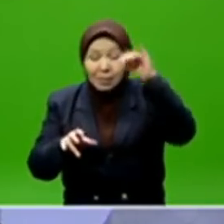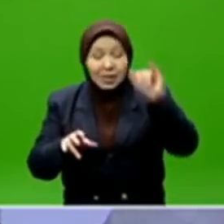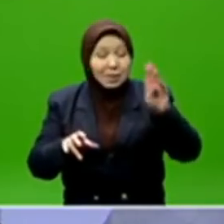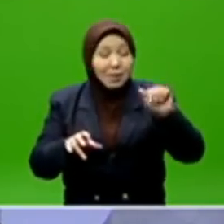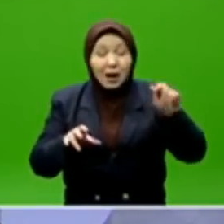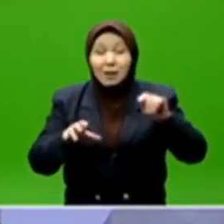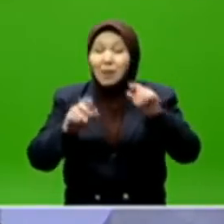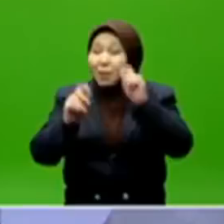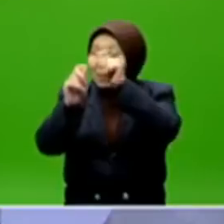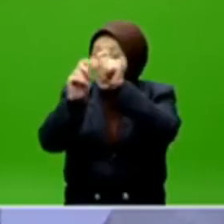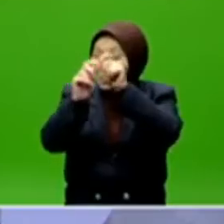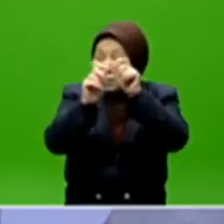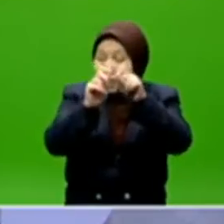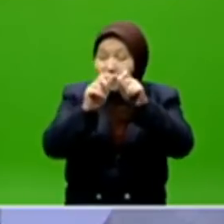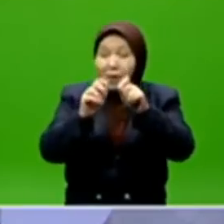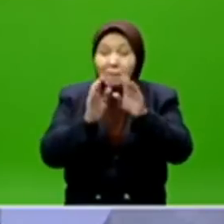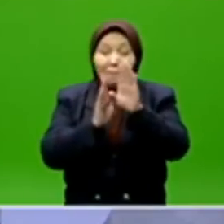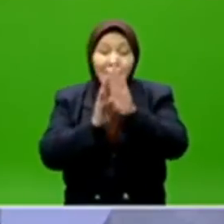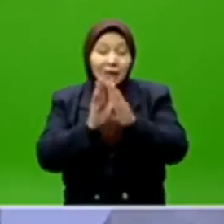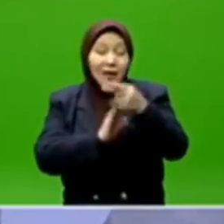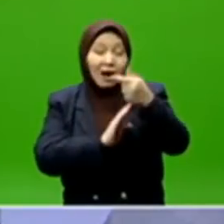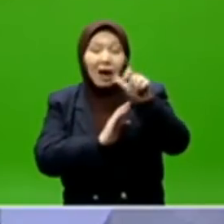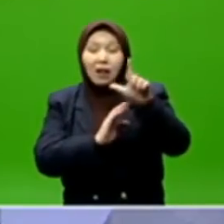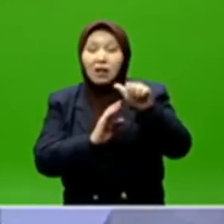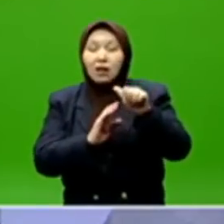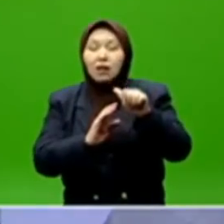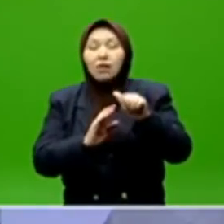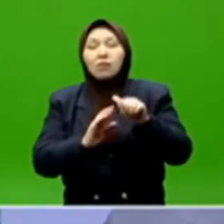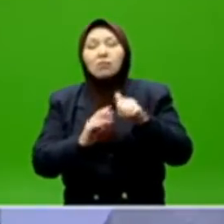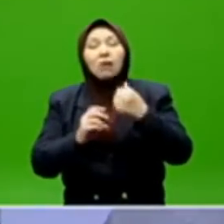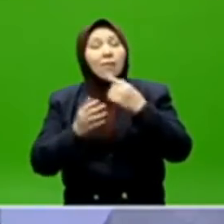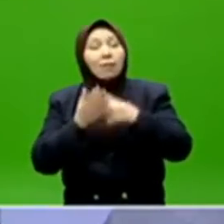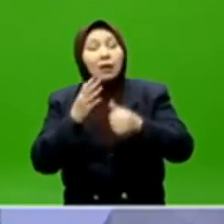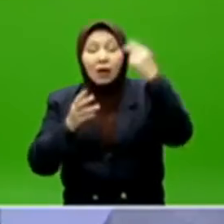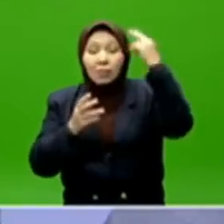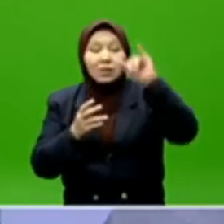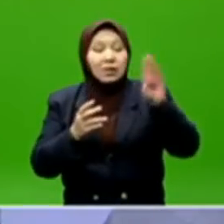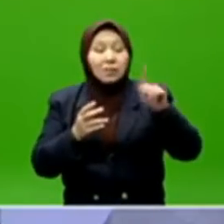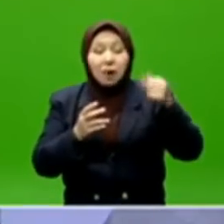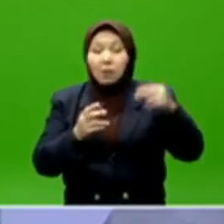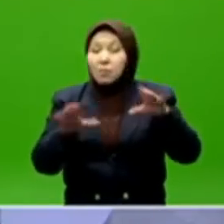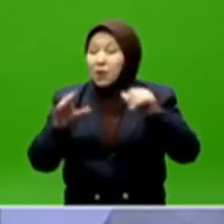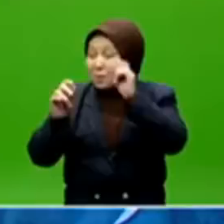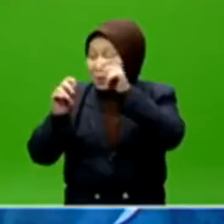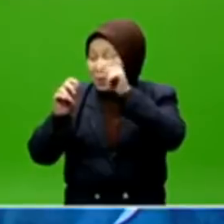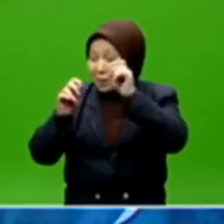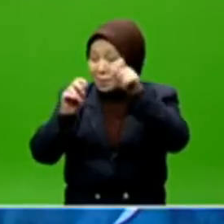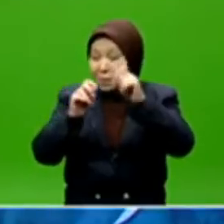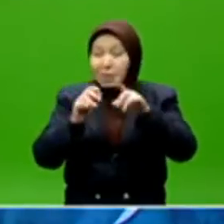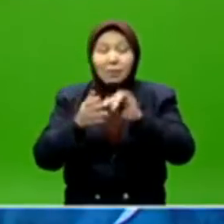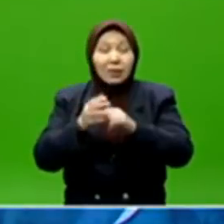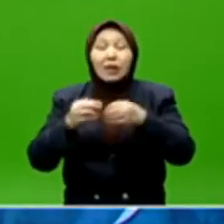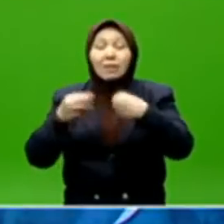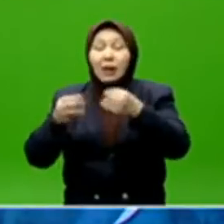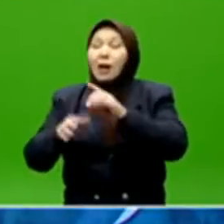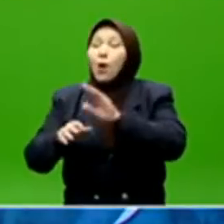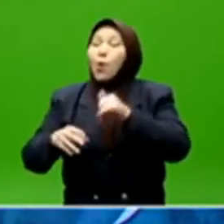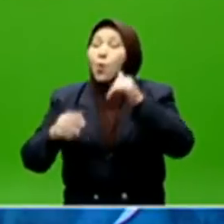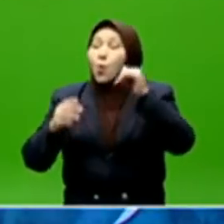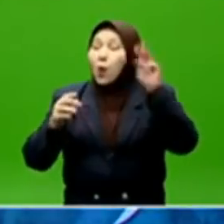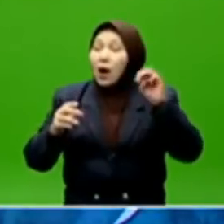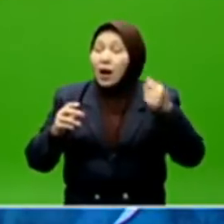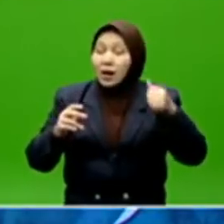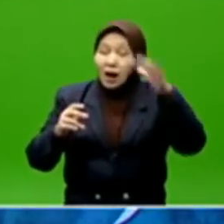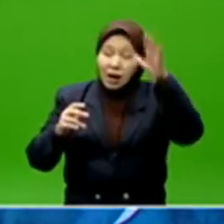apa perkataan dia? Ya abati. Ya abati. Wahai ayah kesayanganku. Betul. Buat berhala tu maknanya beri pengajaran pada kita lah. Betul. Ajar